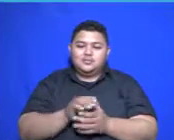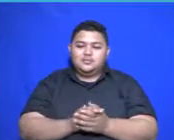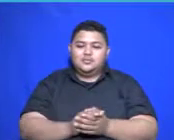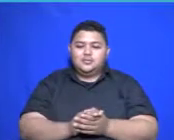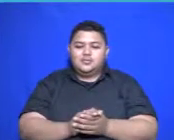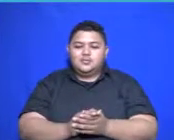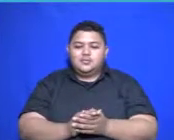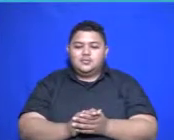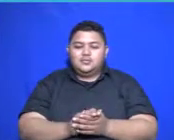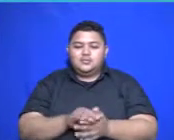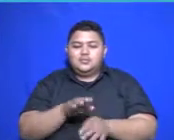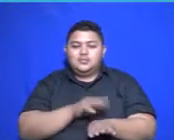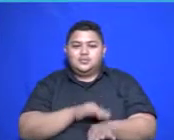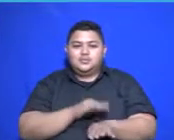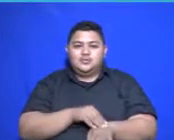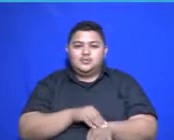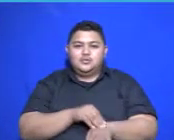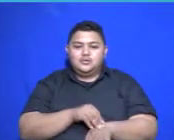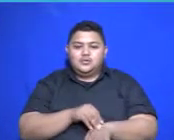kaitan kebudayaan dan